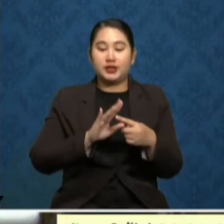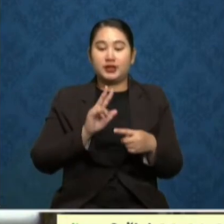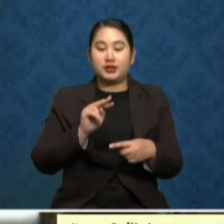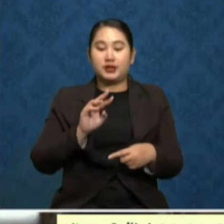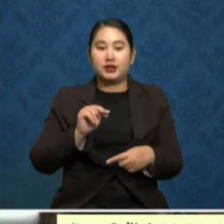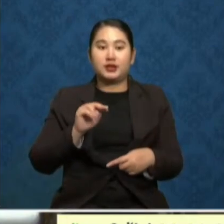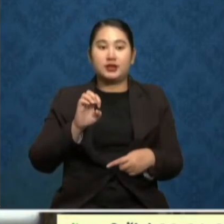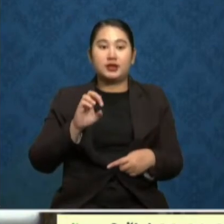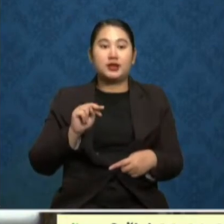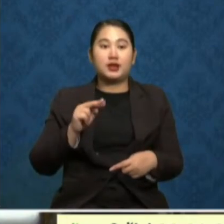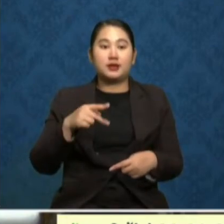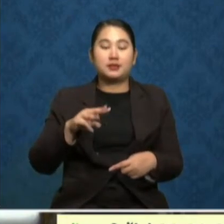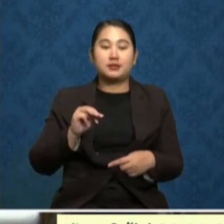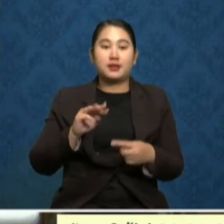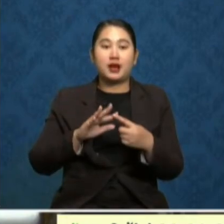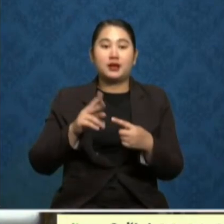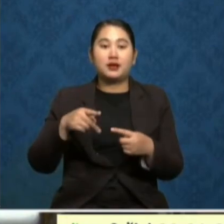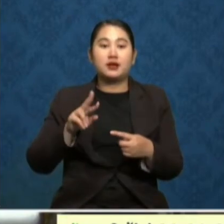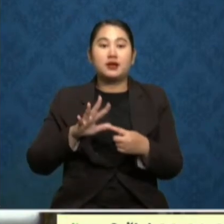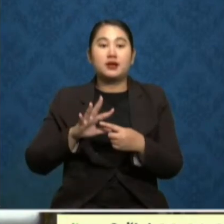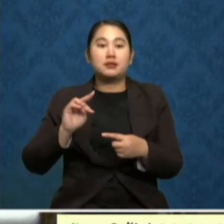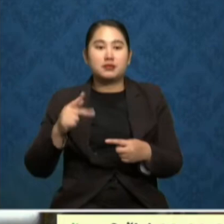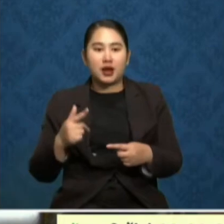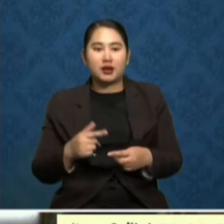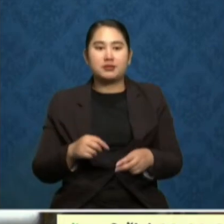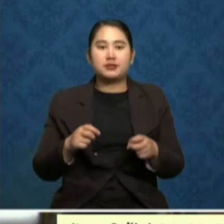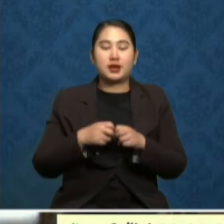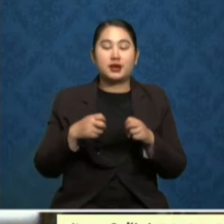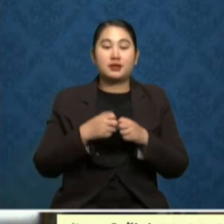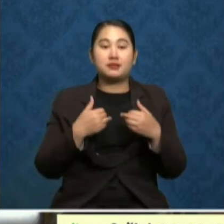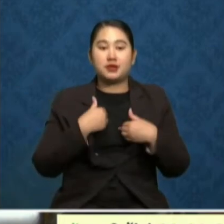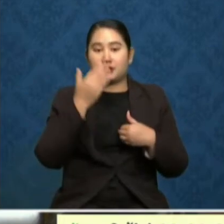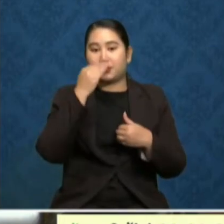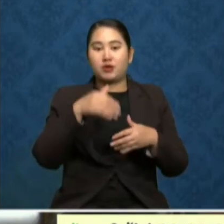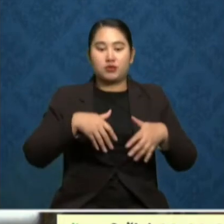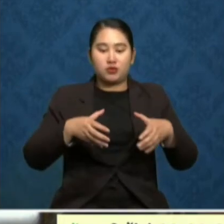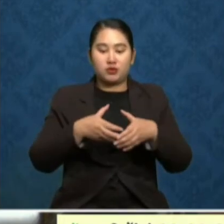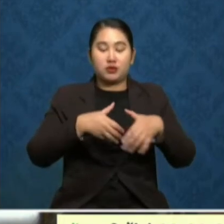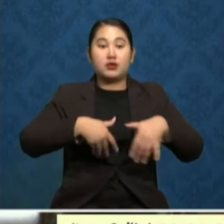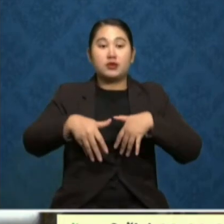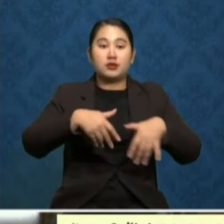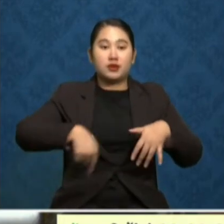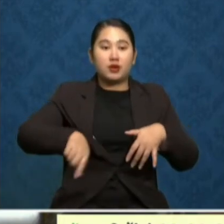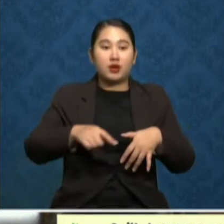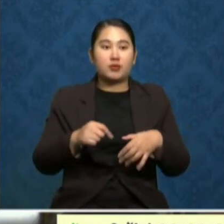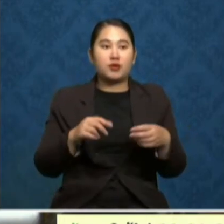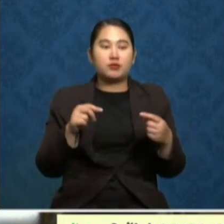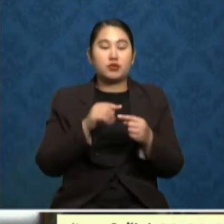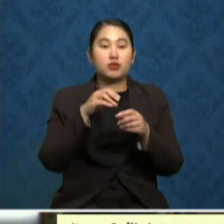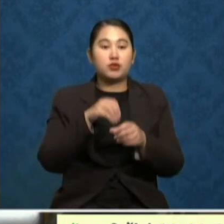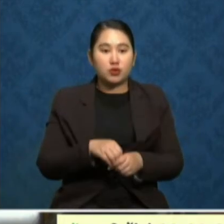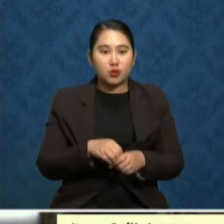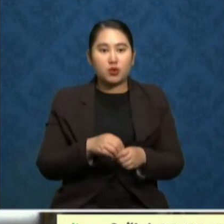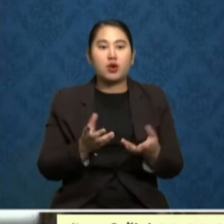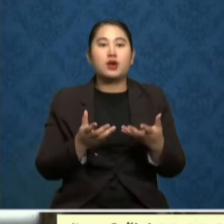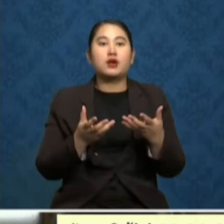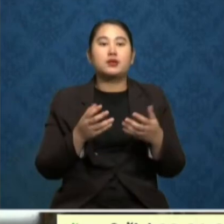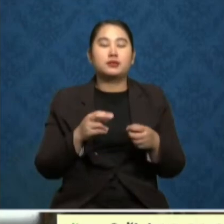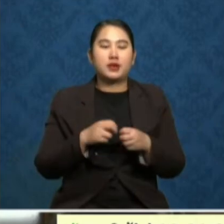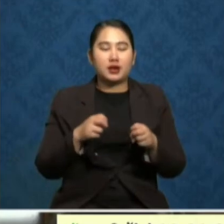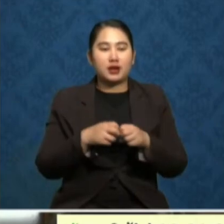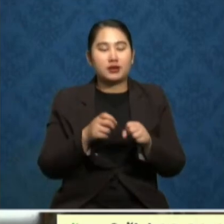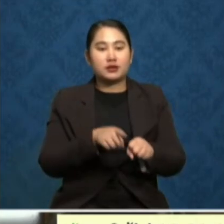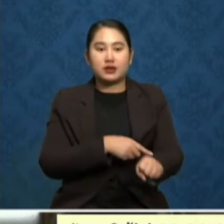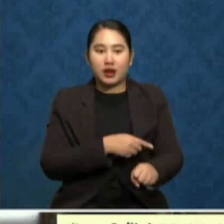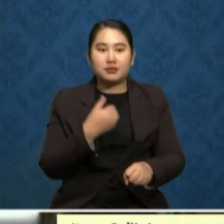่างยิ่งเนองจากว่าก façoศคร Larissaเอ่าไร przedeว gedaan ทłąกินมาเมื่อกior